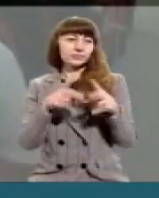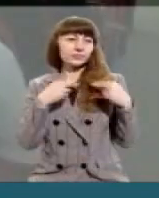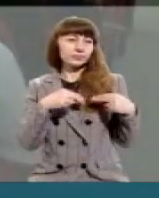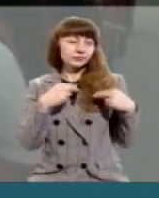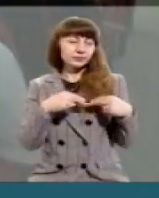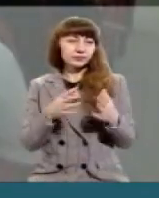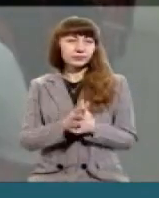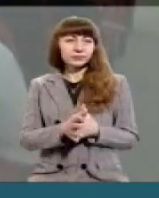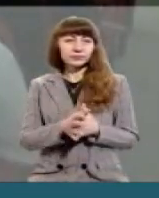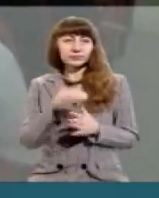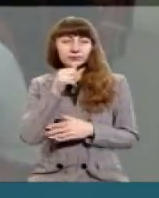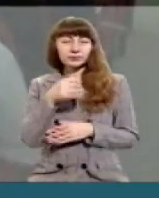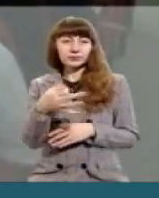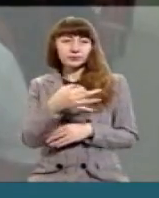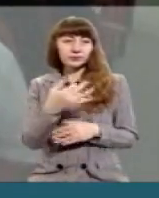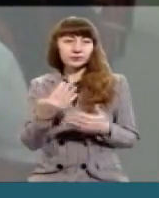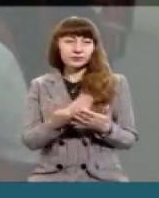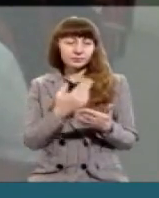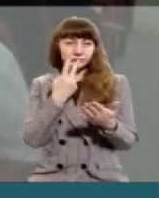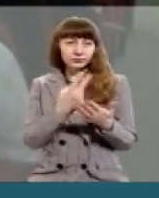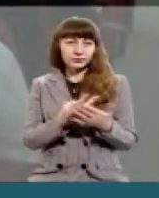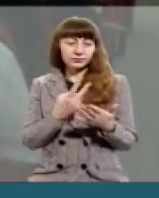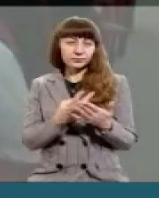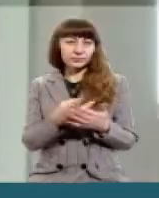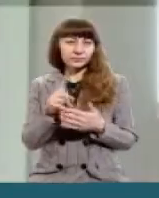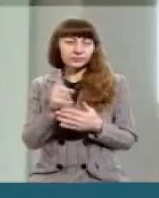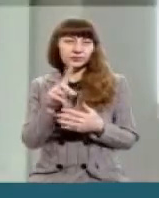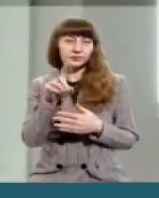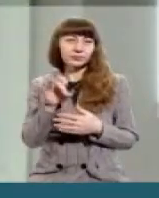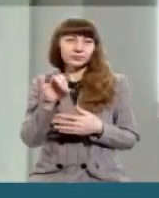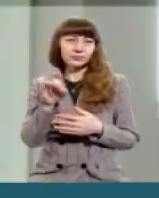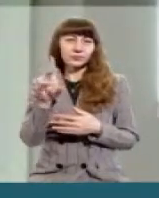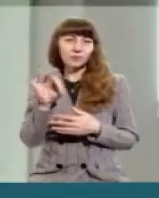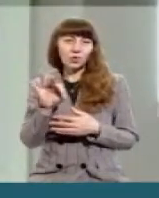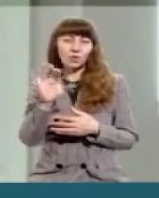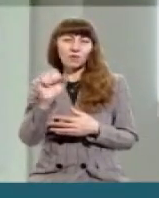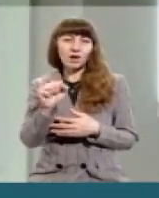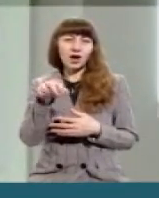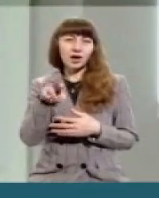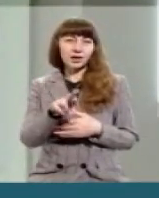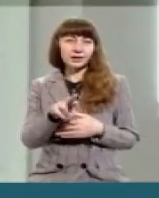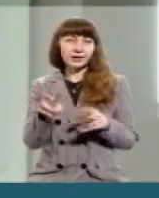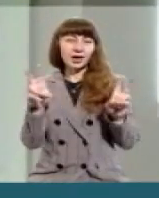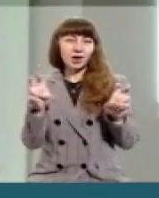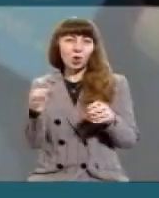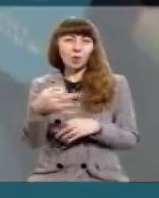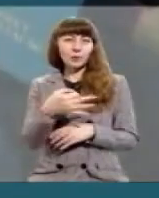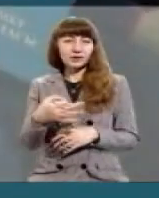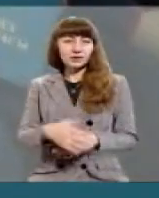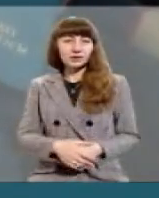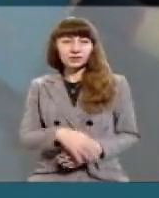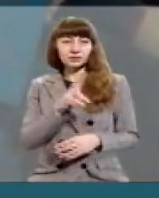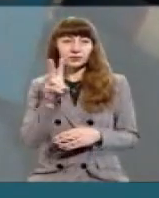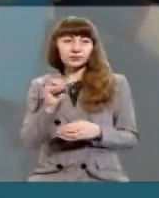өніріміз астықтай мағакенін тағыда бір дәлелдеді. Шара барысында ауыл шаруашылығының дамуына үлес қосқан озаттар марапатқа ие